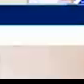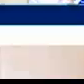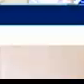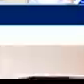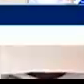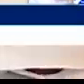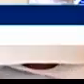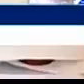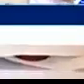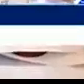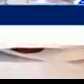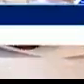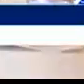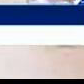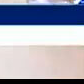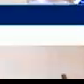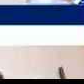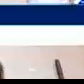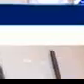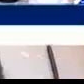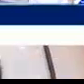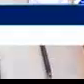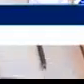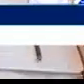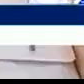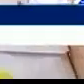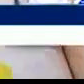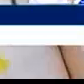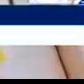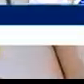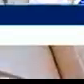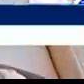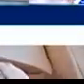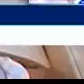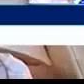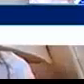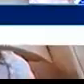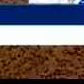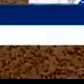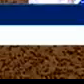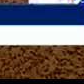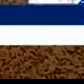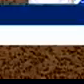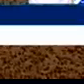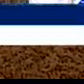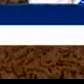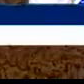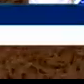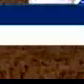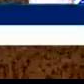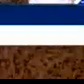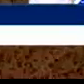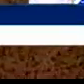că altfel nu ar reuși. Doar tabietul de seară le ia cam 2 ore. Pe rând, eu îi spăl și soțul îi șterge, îi